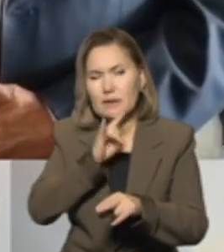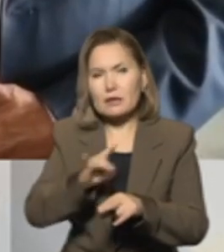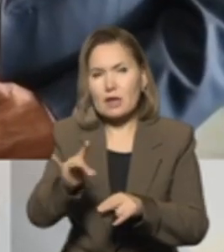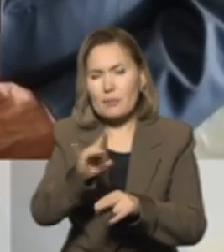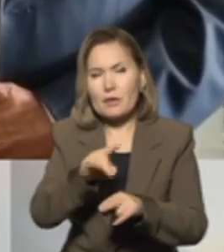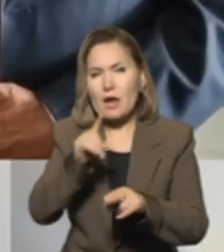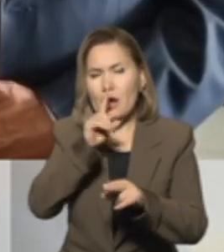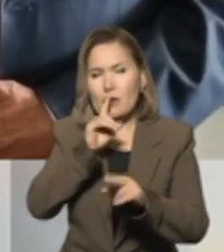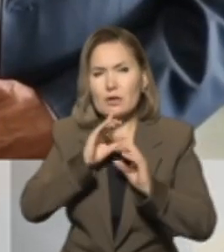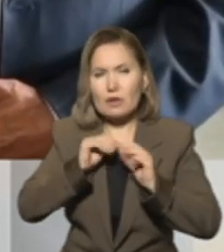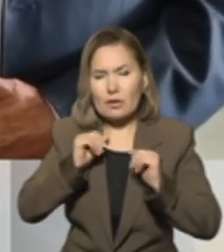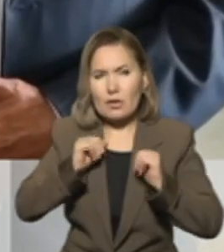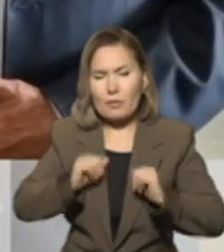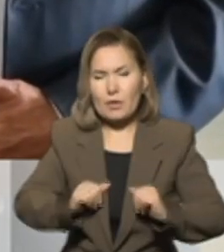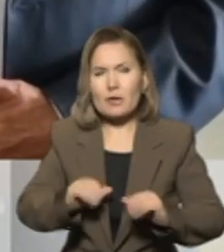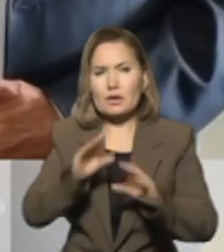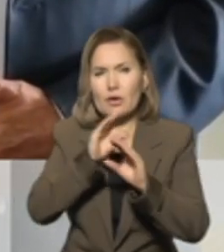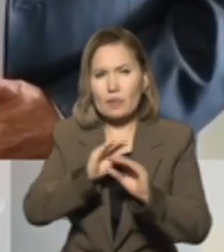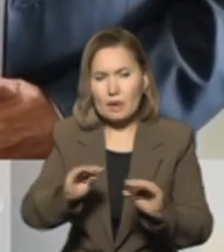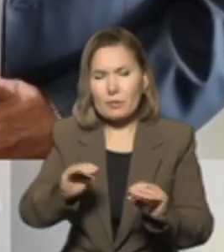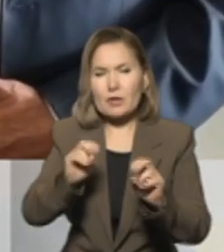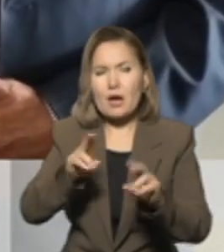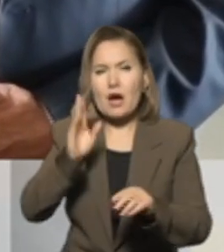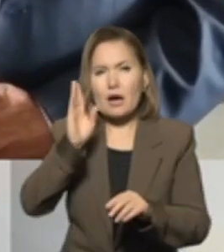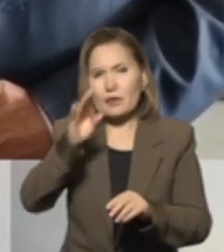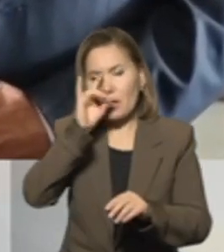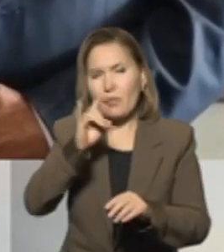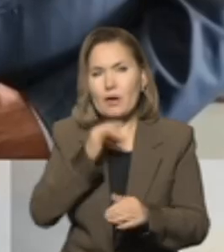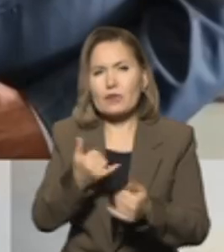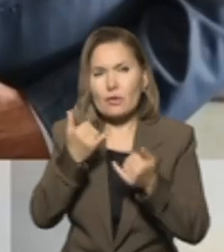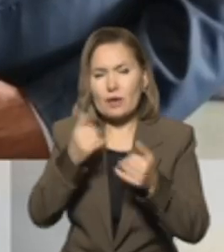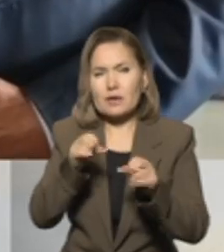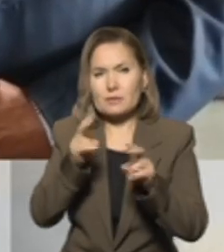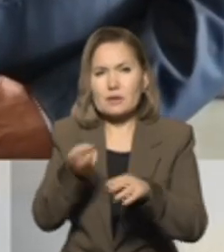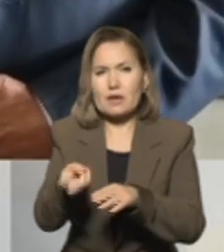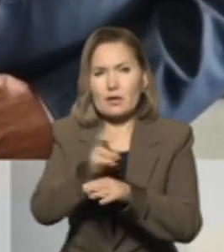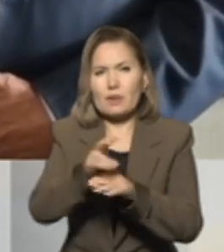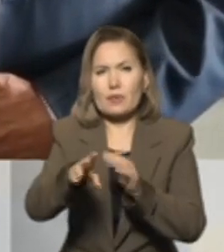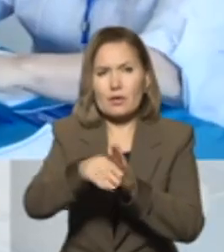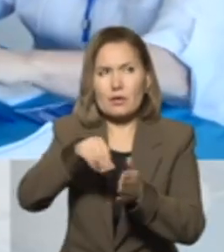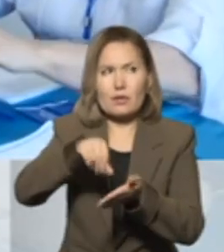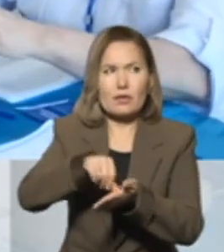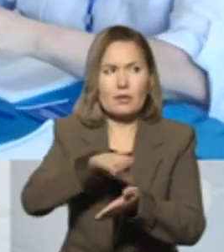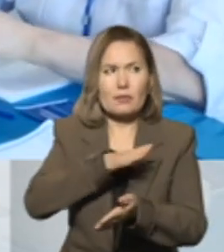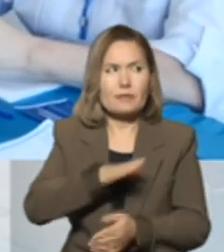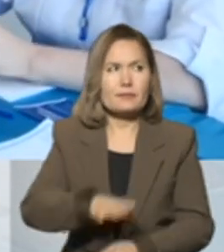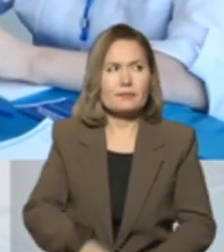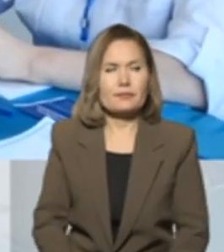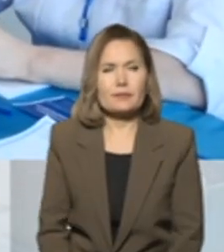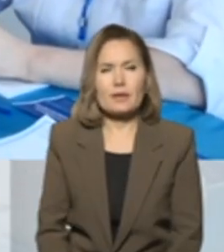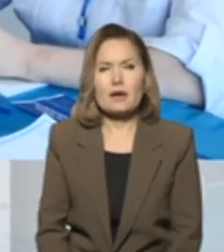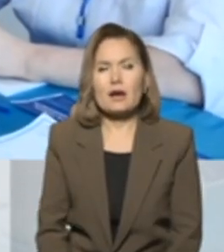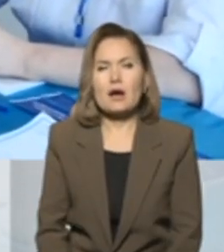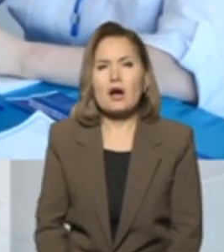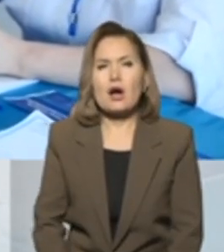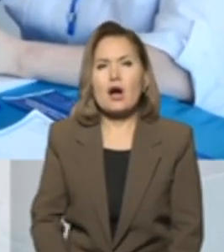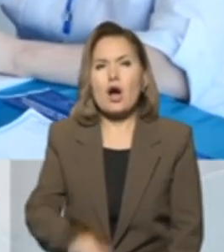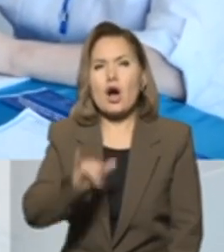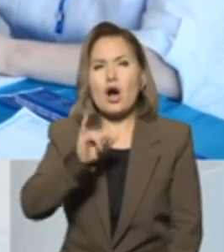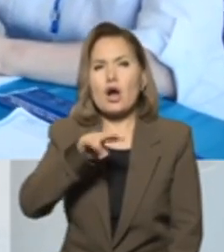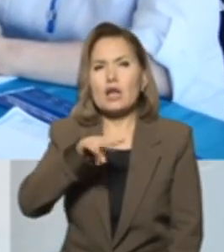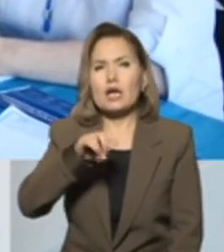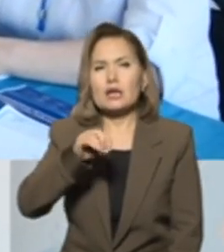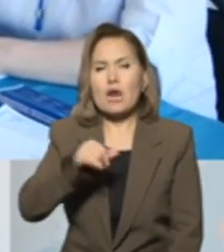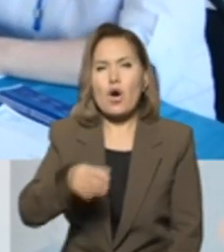тыныш болсын деп, еліміздің болашағы үшін бүгін келіп отырмыз болым. Ұлт ұясы Ұлытау өңірінде